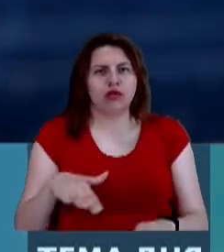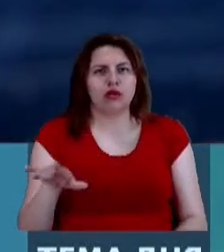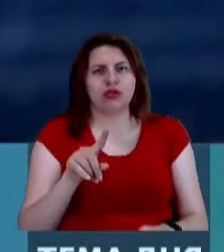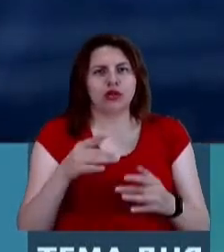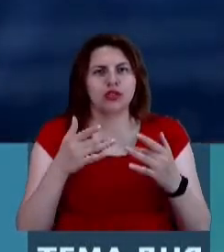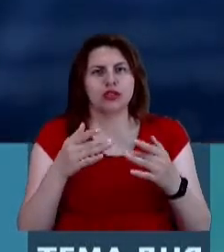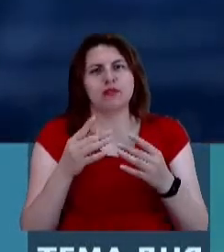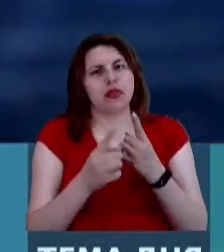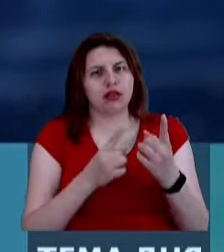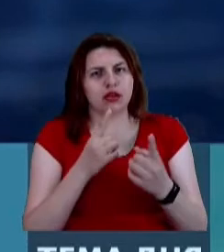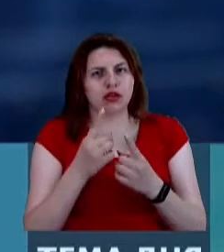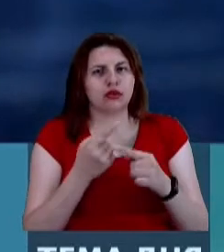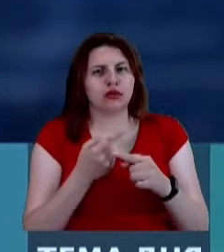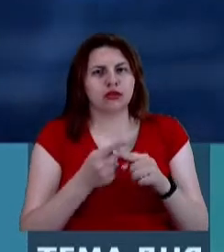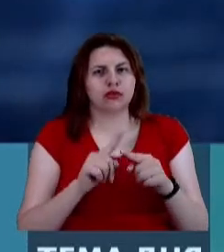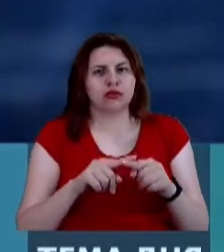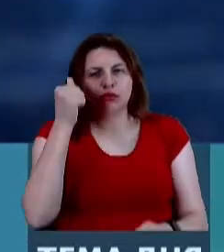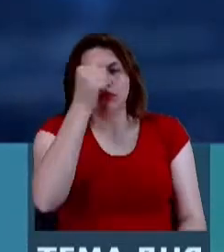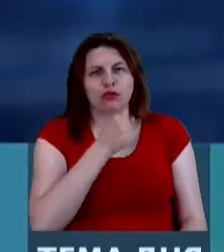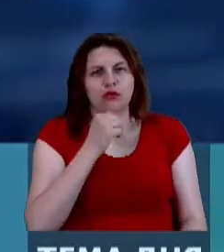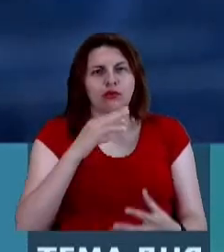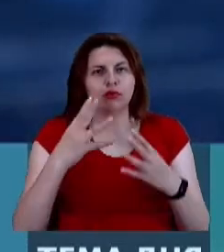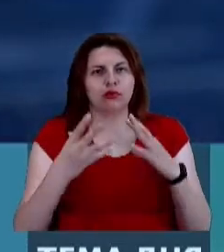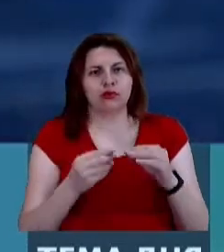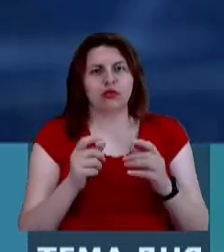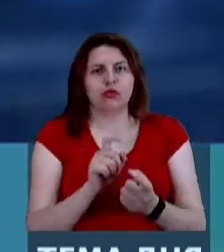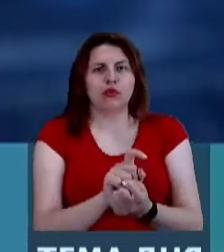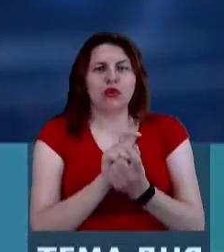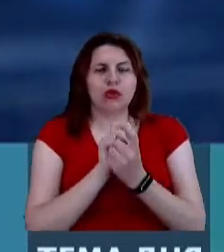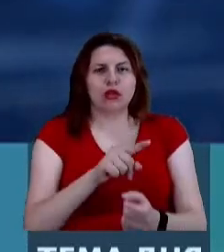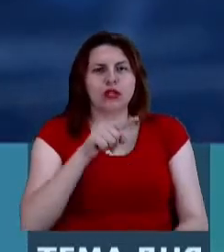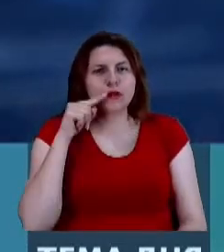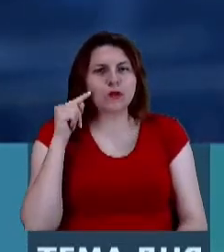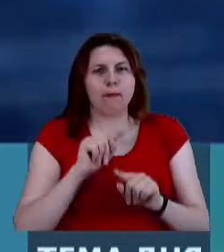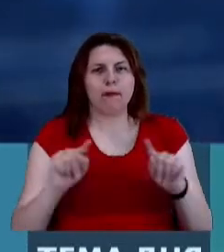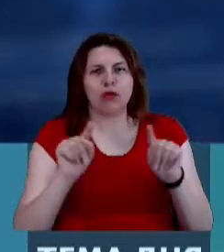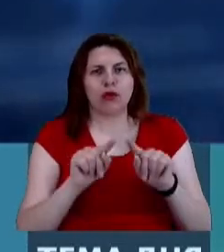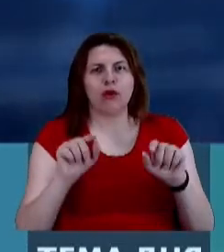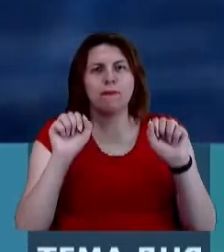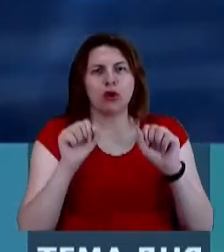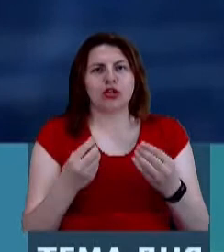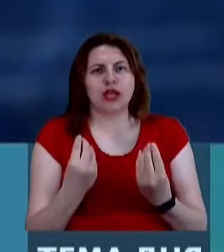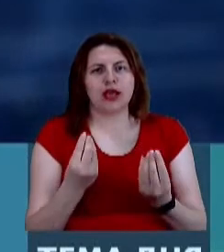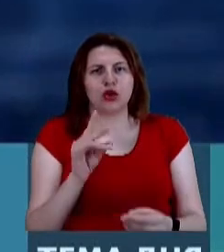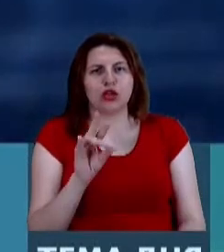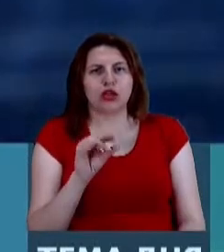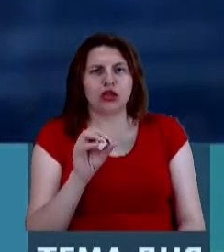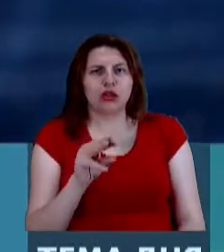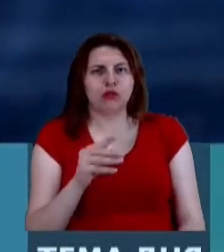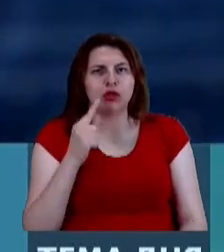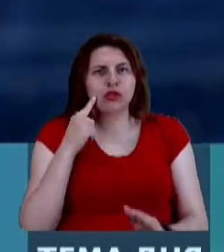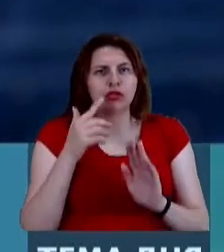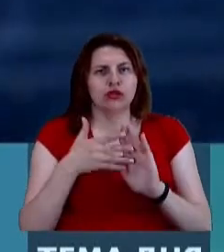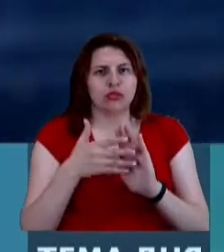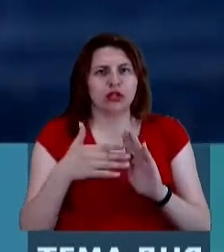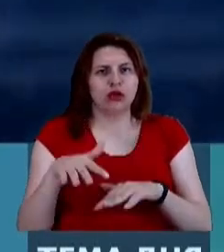учасники дійшли висновку: боротися з російською пропагандою можна якісним контентом і розумінням цільової аудиторії.